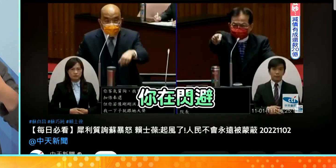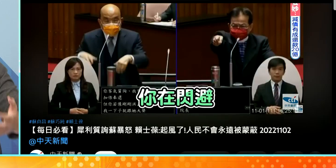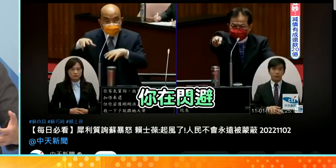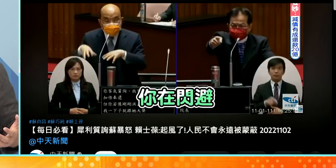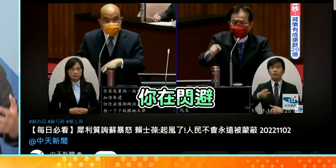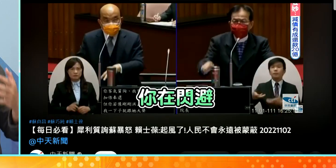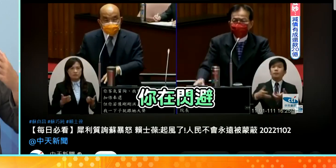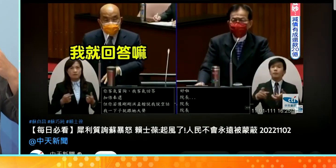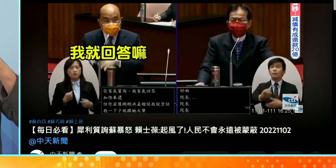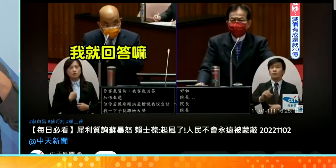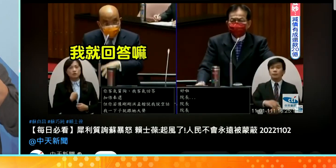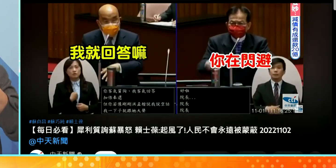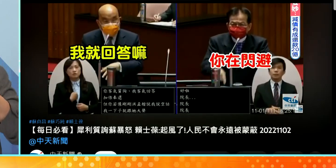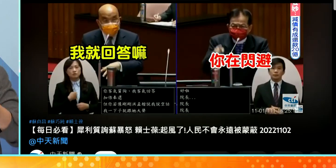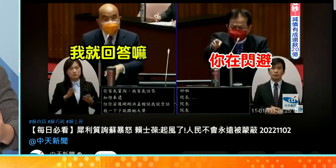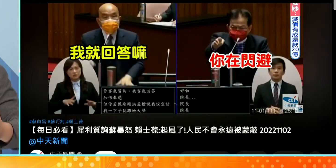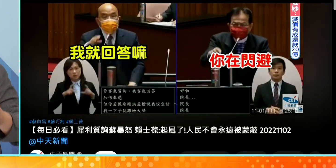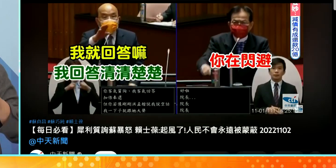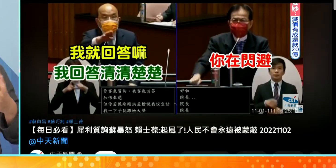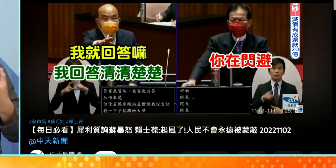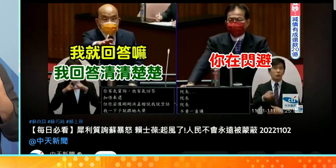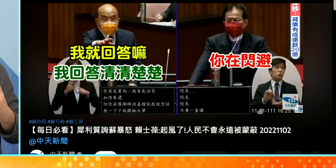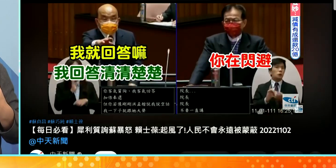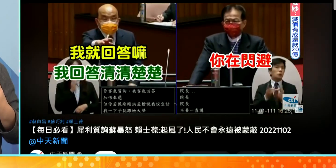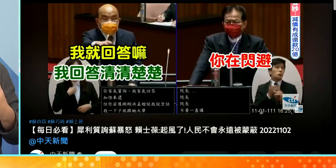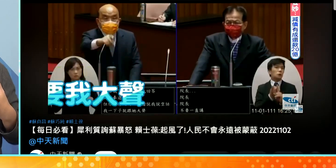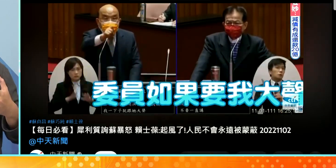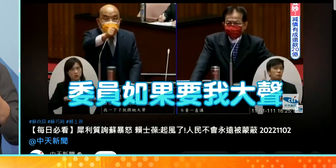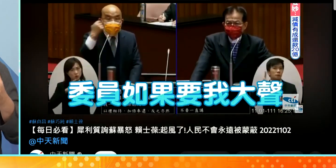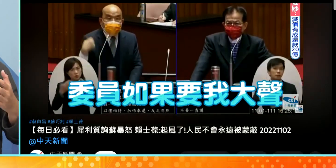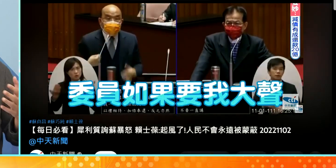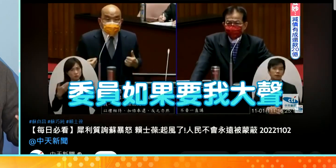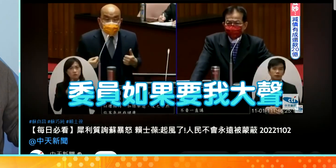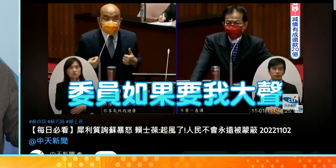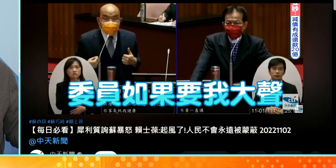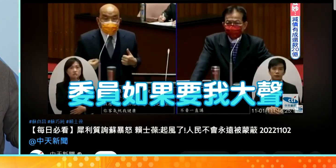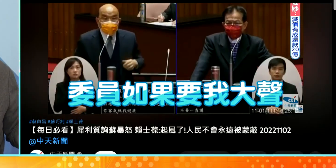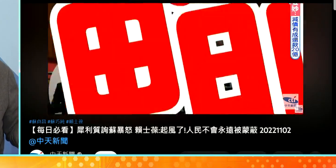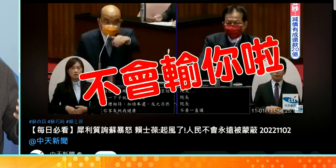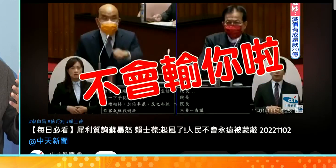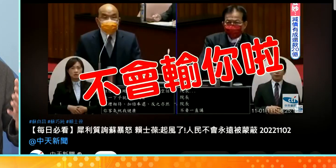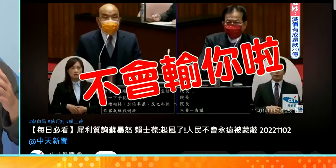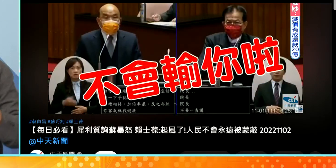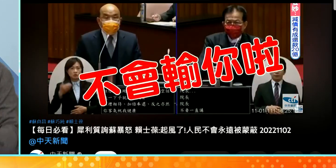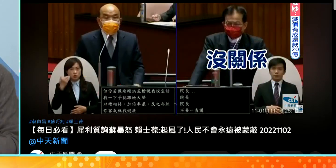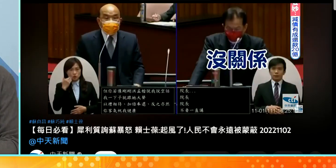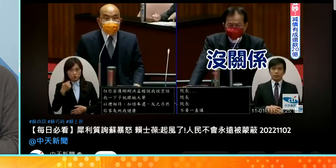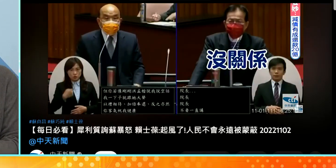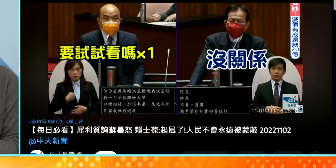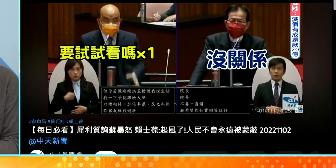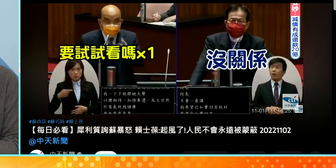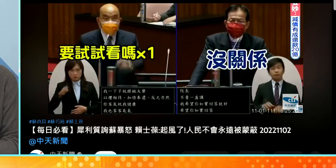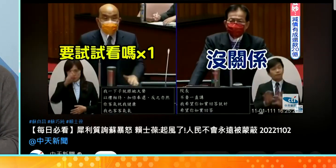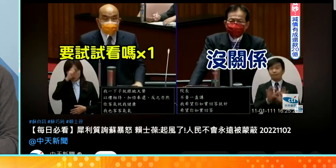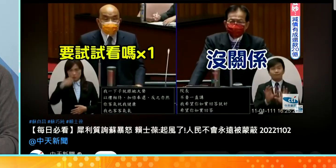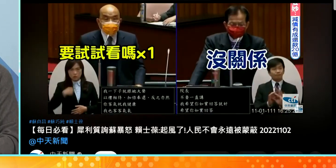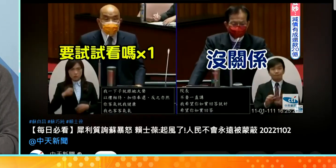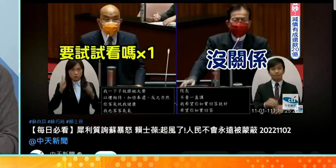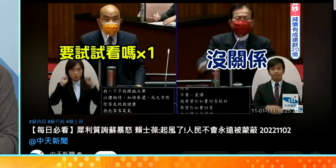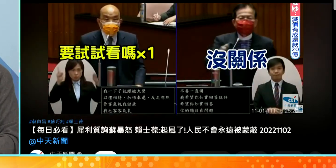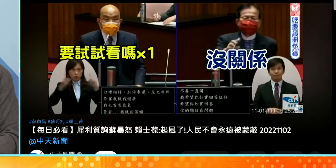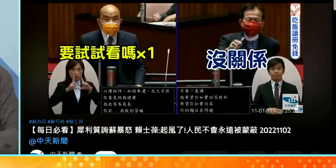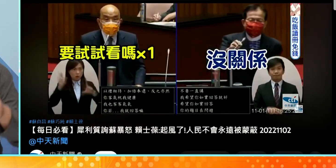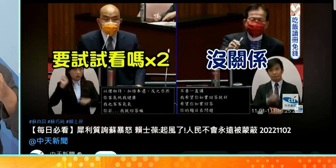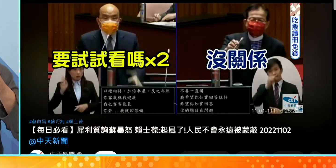从审议会到这个县长，历经那么多次的质询，他怎么会不清楚这样的一个模式